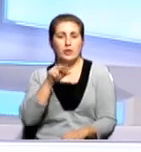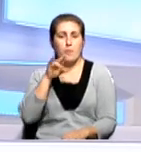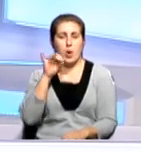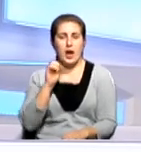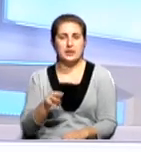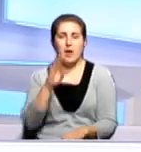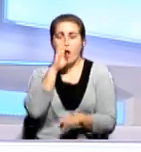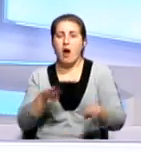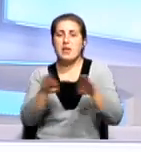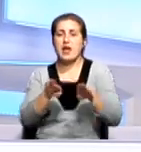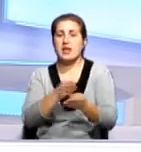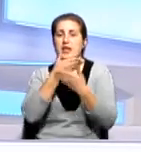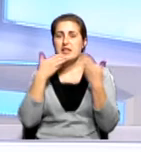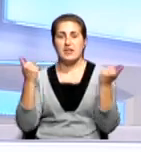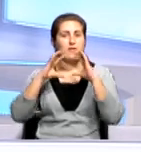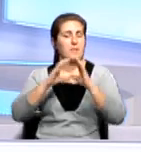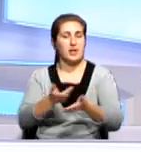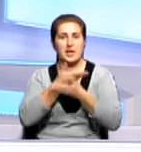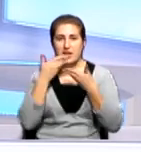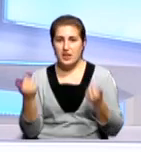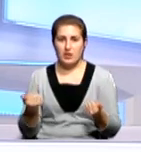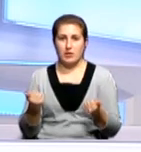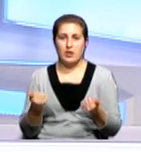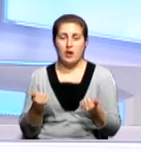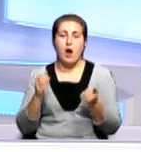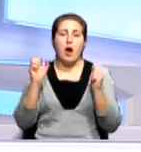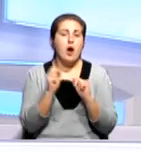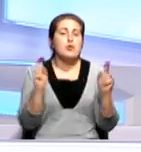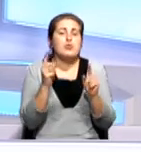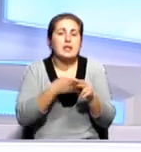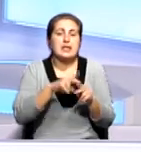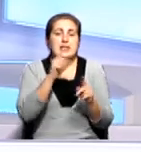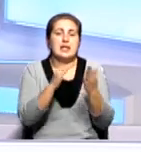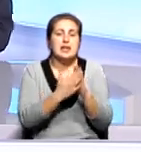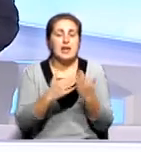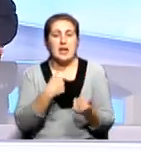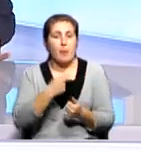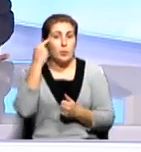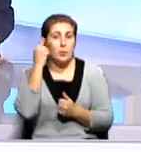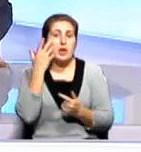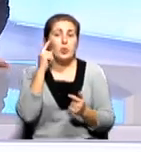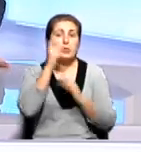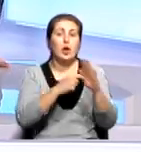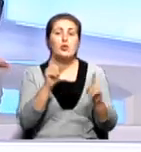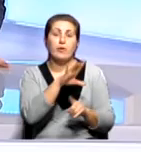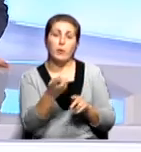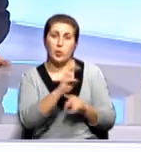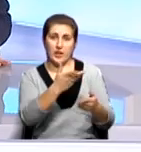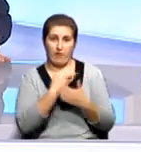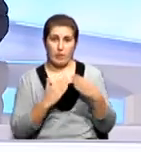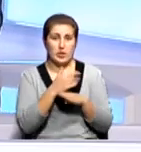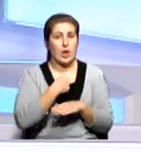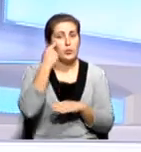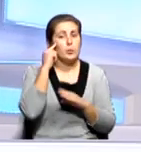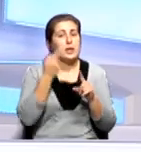аналога нету что собственно за книги я подумал когда узнал что вы придете К нам в гости я